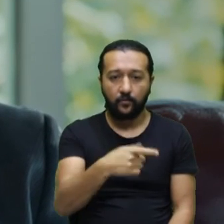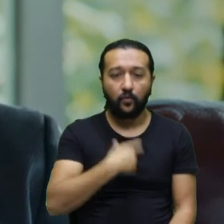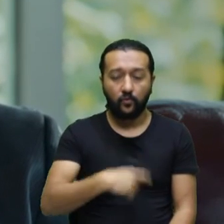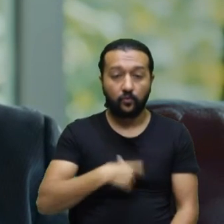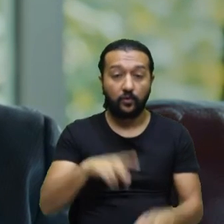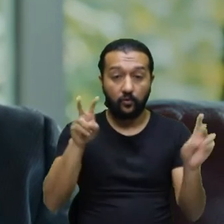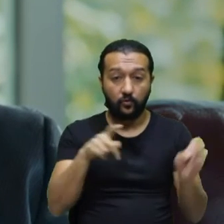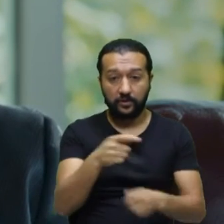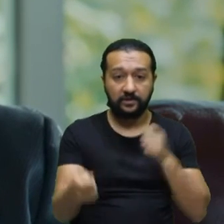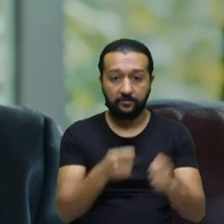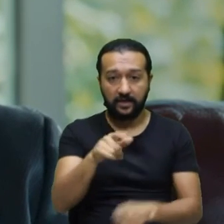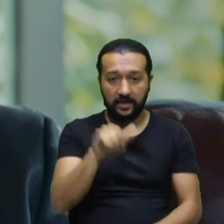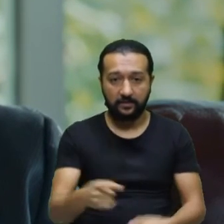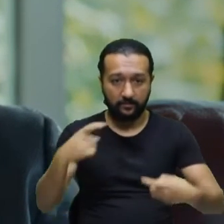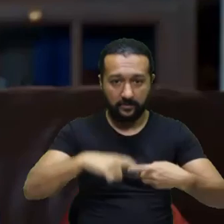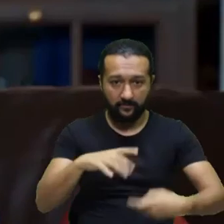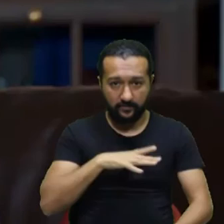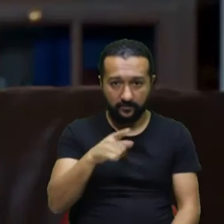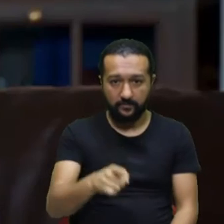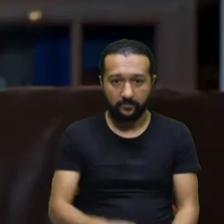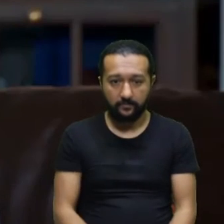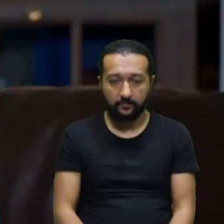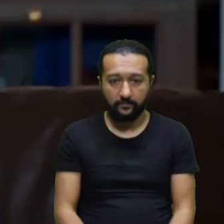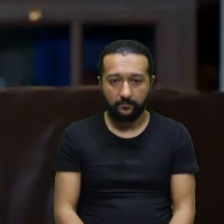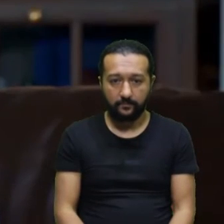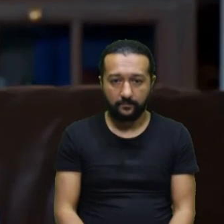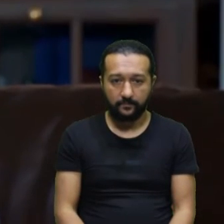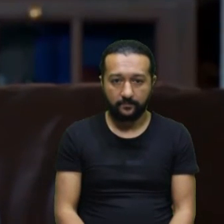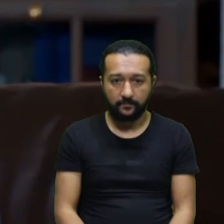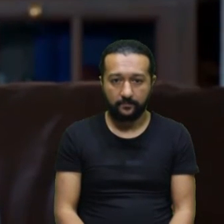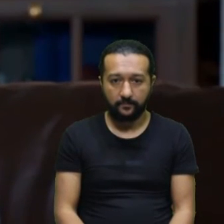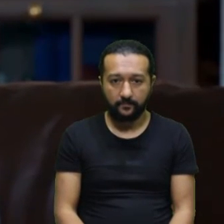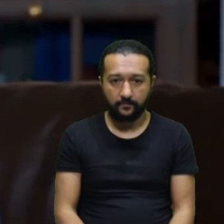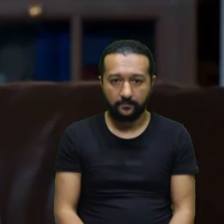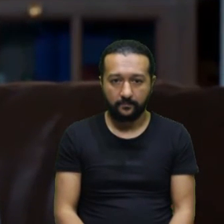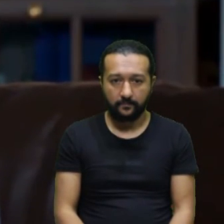Bu özel durumun çalışmalarınızla bir ilgisi var mıydı?